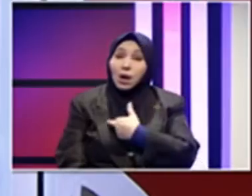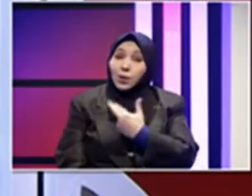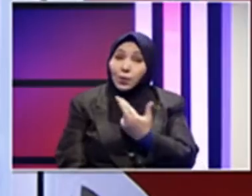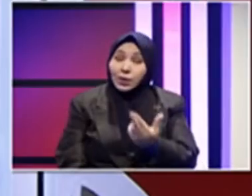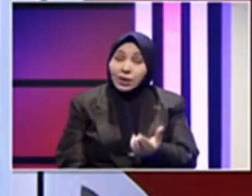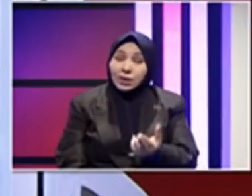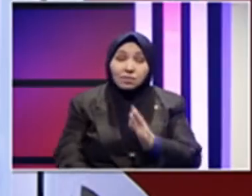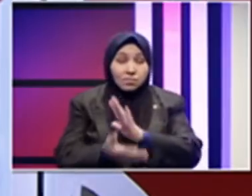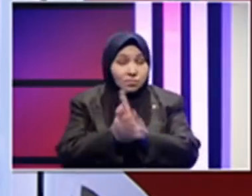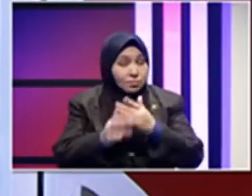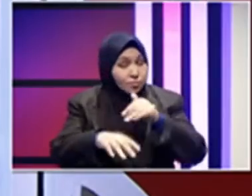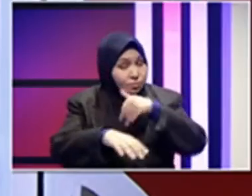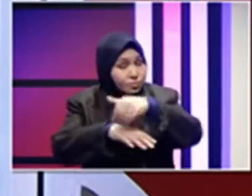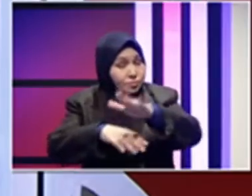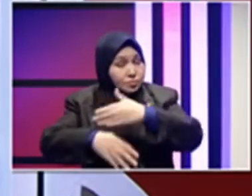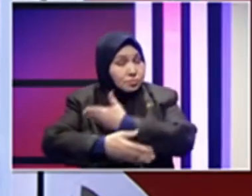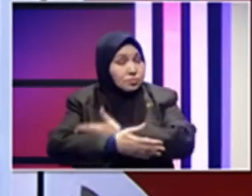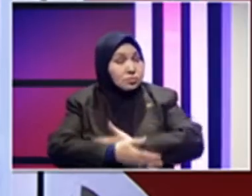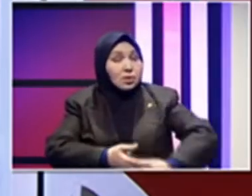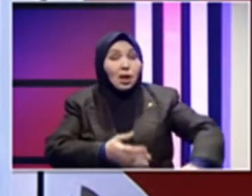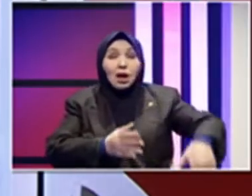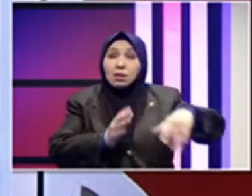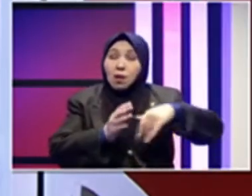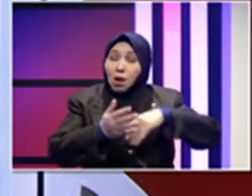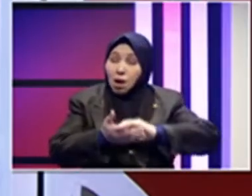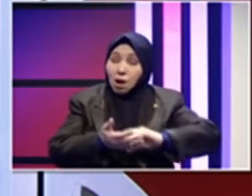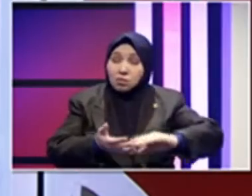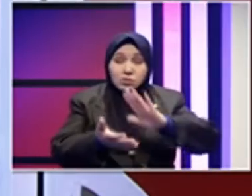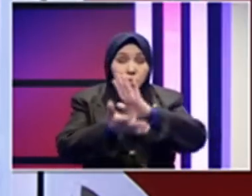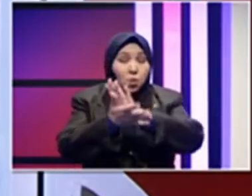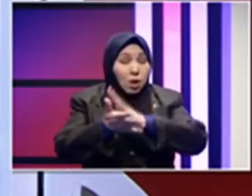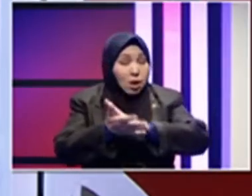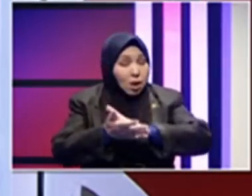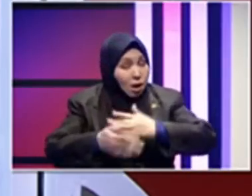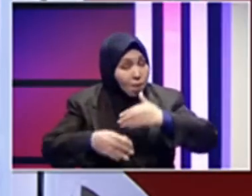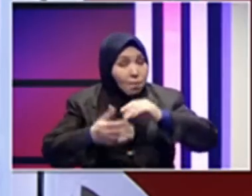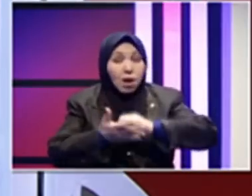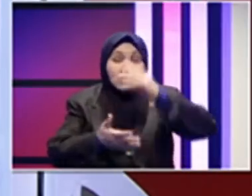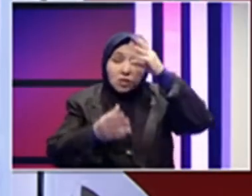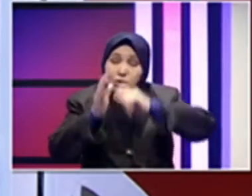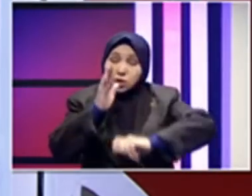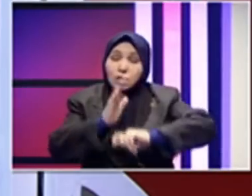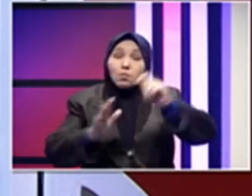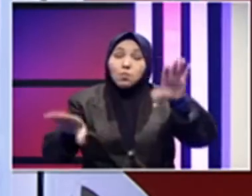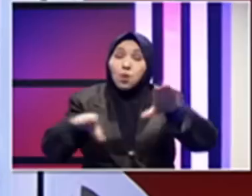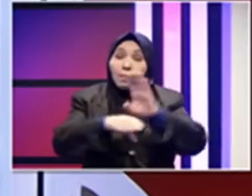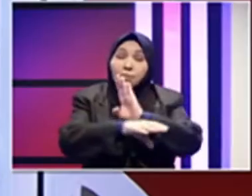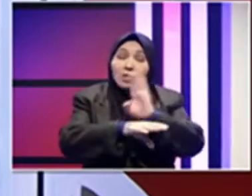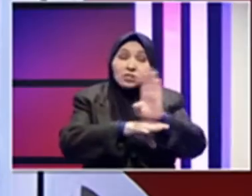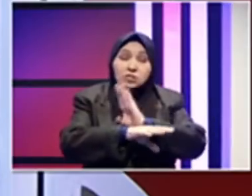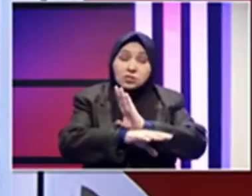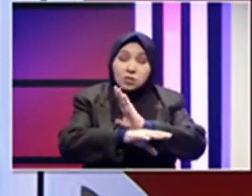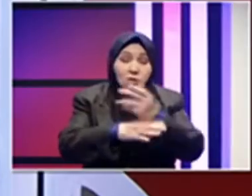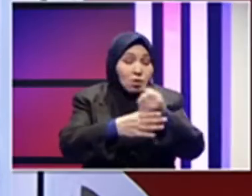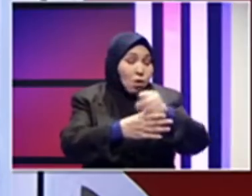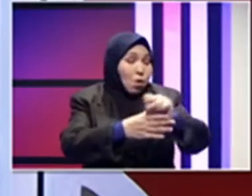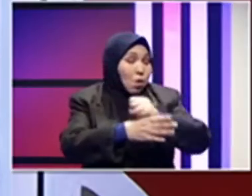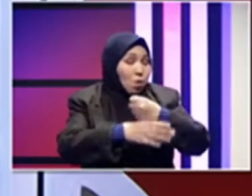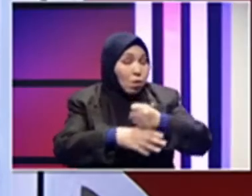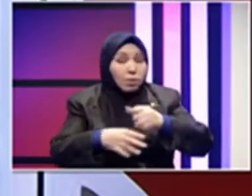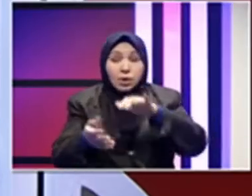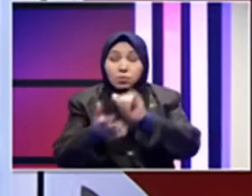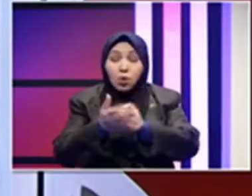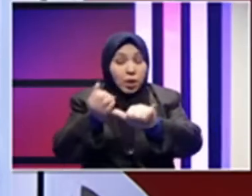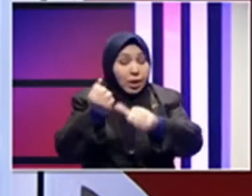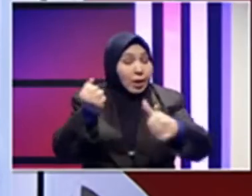kita dah hantar anak kita ke sekolah, belajar tinggi-tinggi, kita buat bisnes, kita laburkan itu, ini, iklan